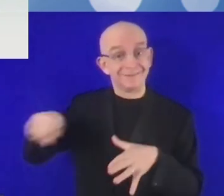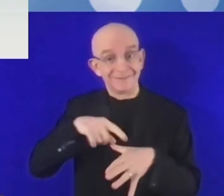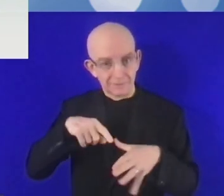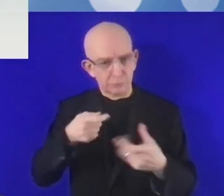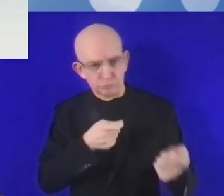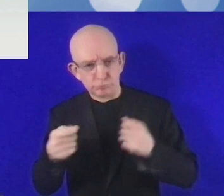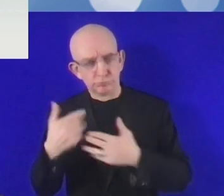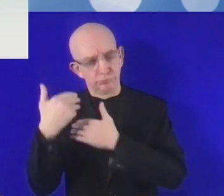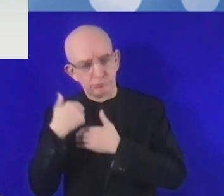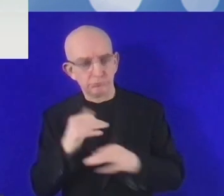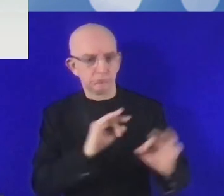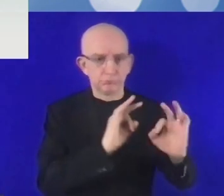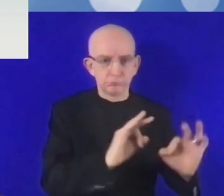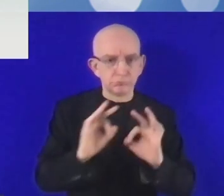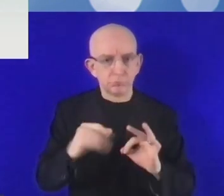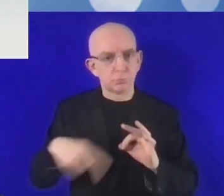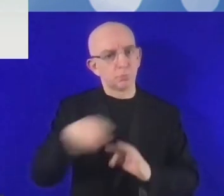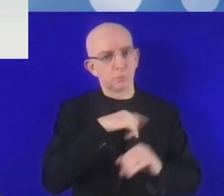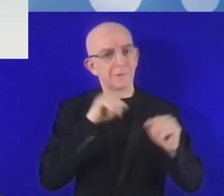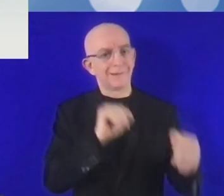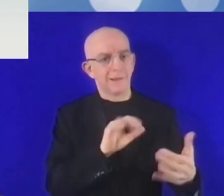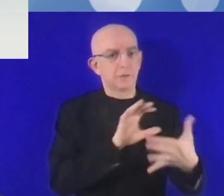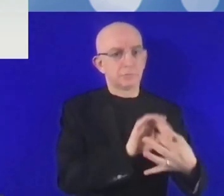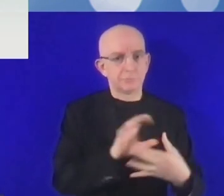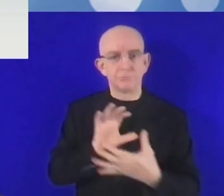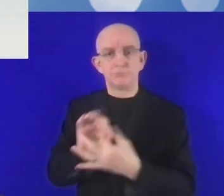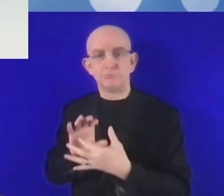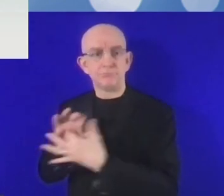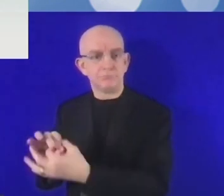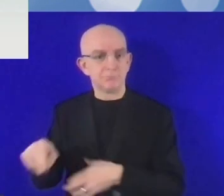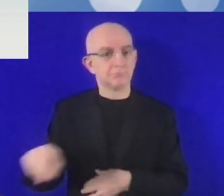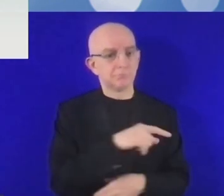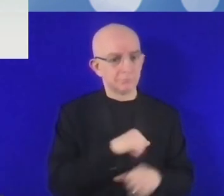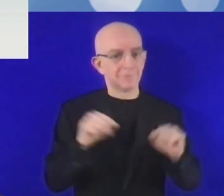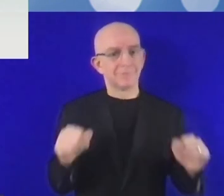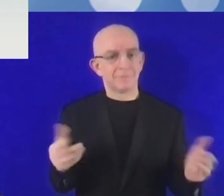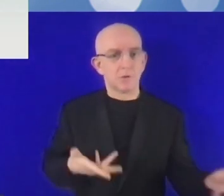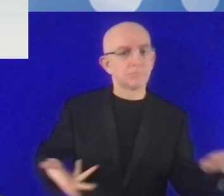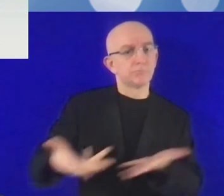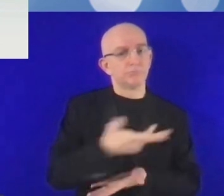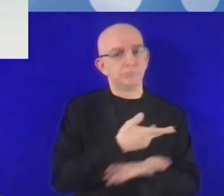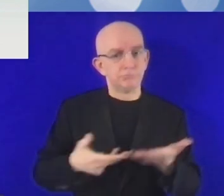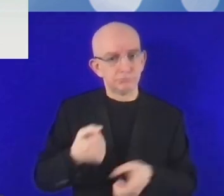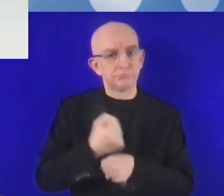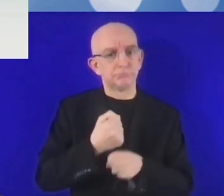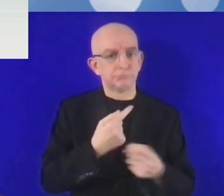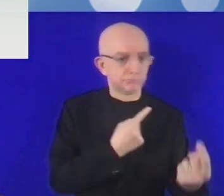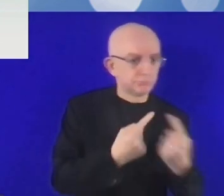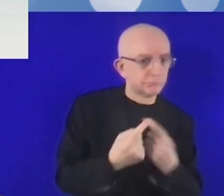我们要知道每个组的需求和一些特征是什么样的，这是非常重